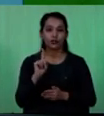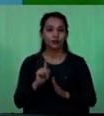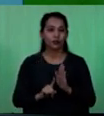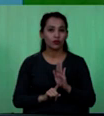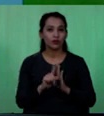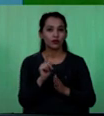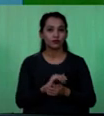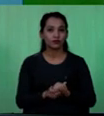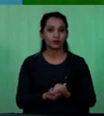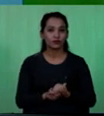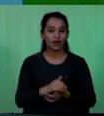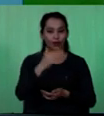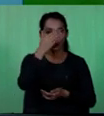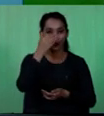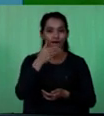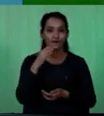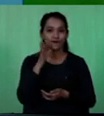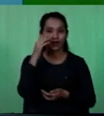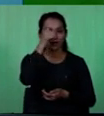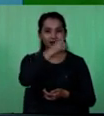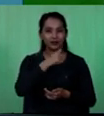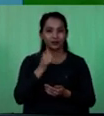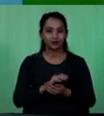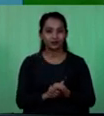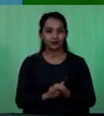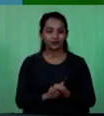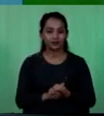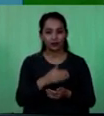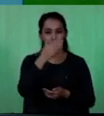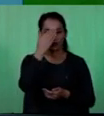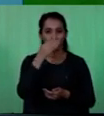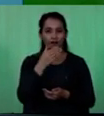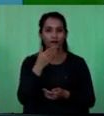boshlanadi? Yoz fasli. Yoz fasli nima qiladi?